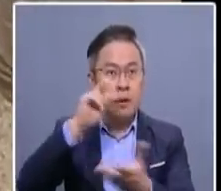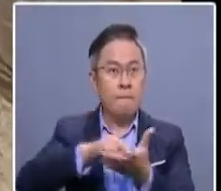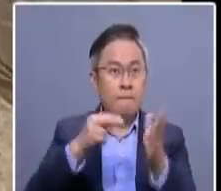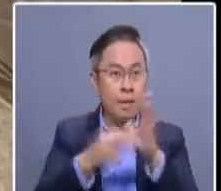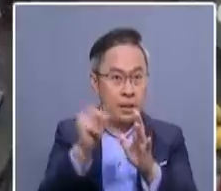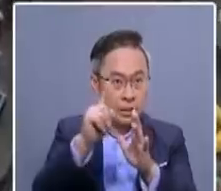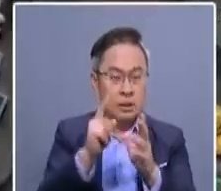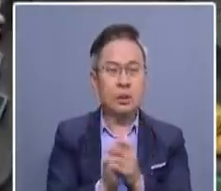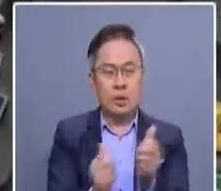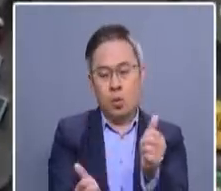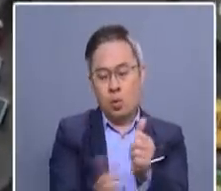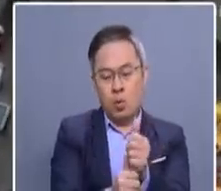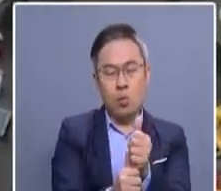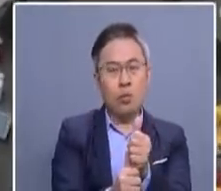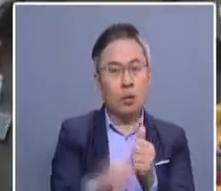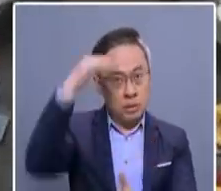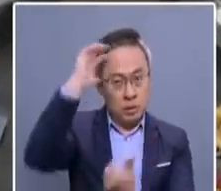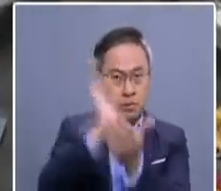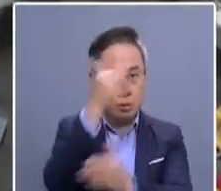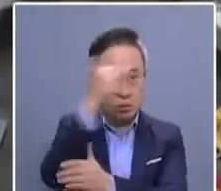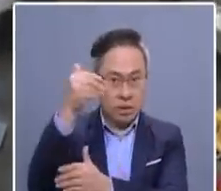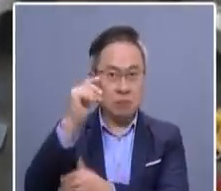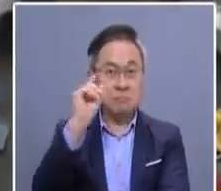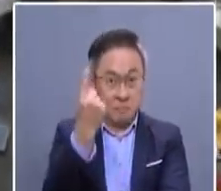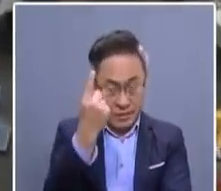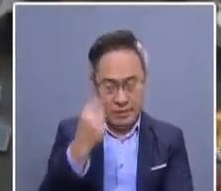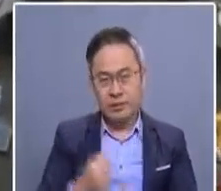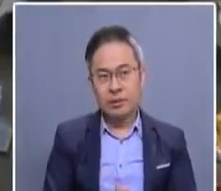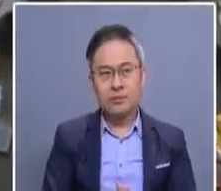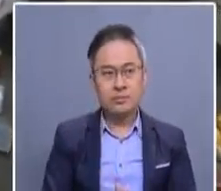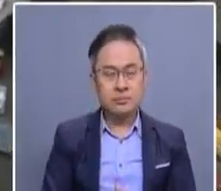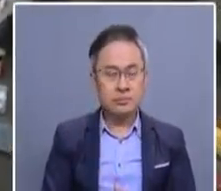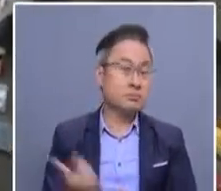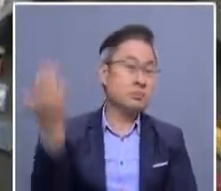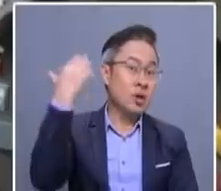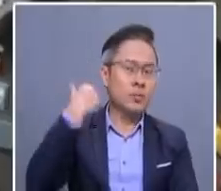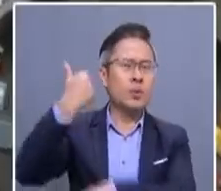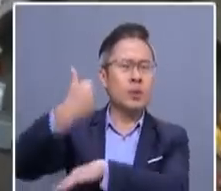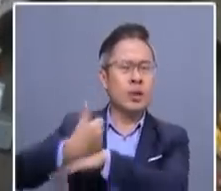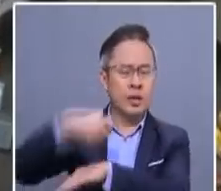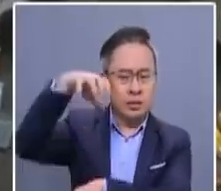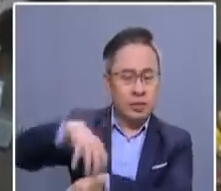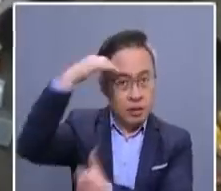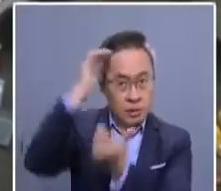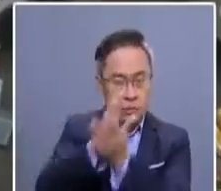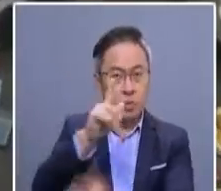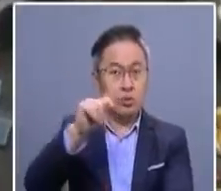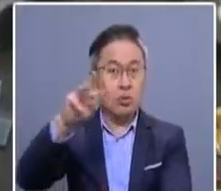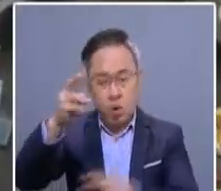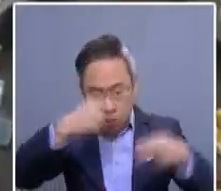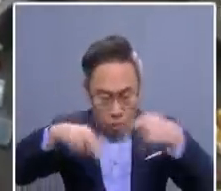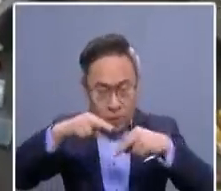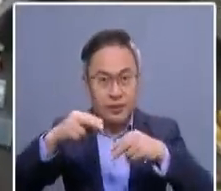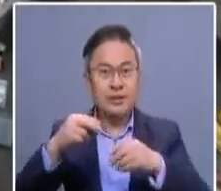คือผู้ช่วยผู้บัญชาการตำรวจแห่งชาติซึ่งใหญ่กว่าตำแหน่งเดิมนะคะก่อนที่จะถูกไปนั่งที่สำนักนายกรัฐ